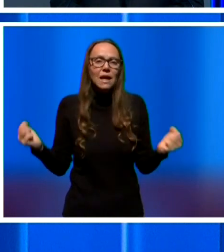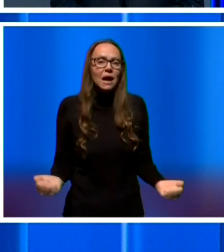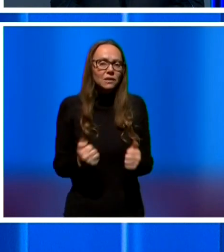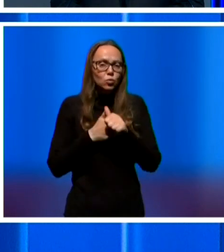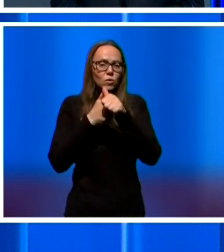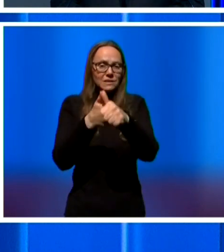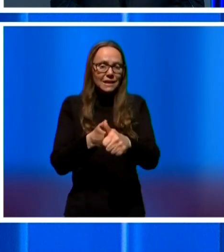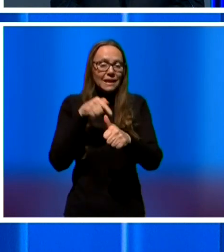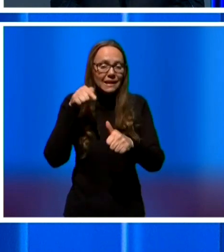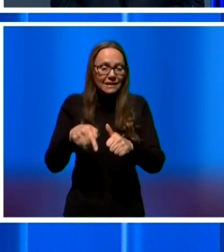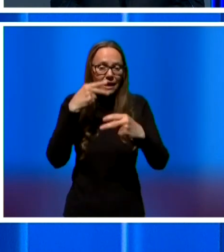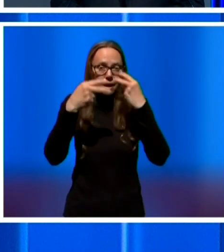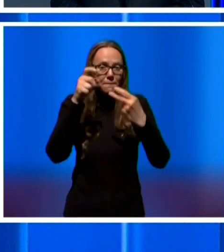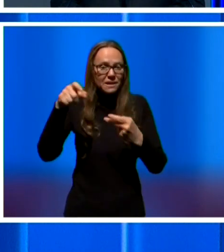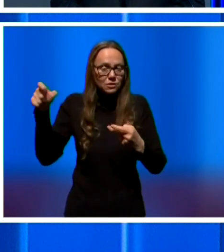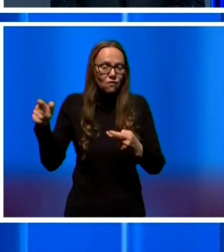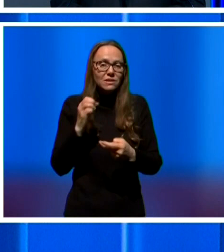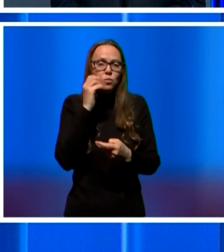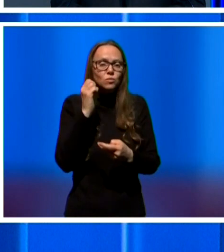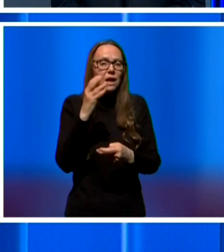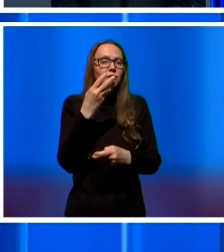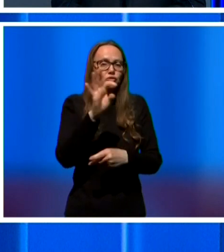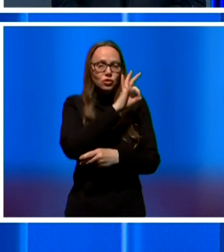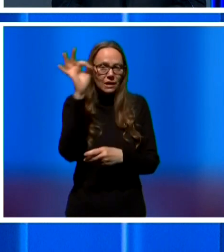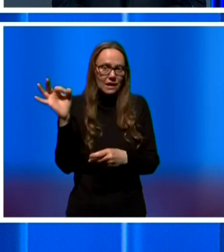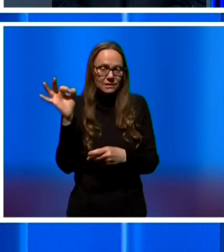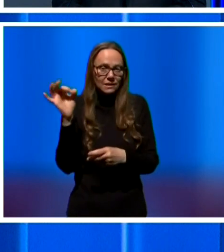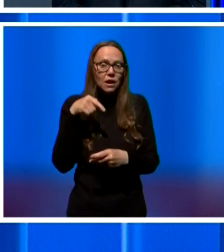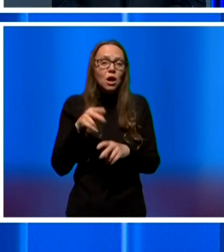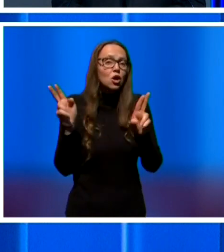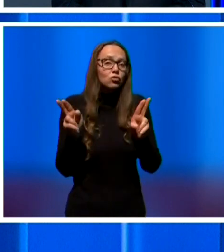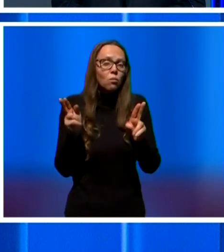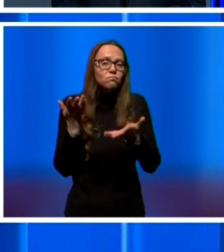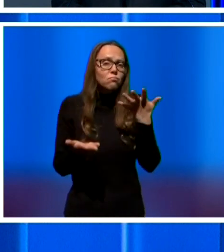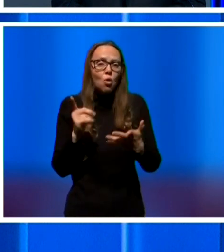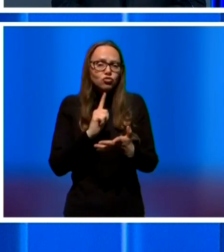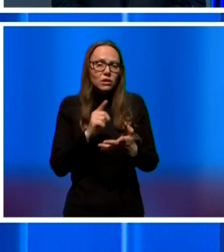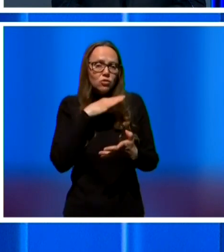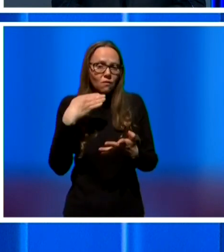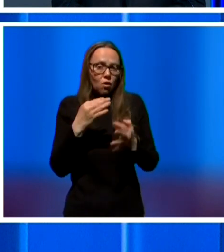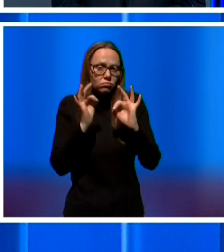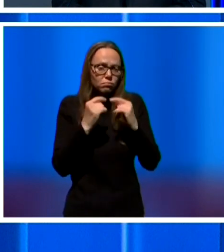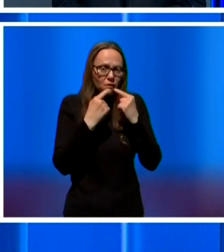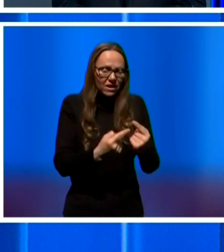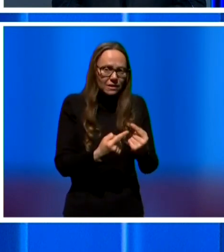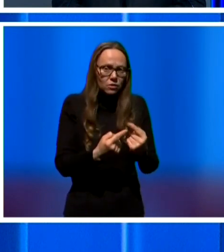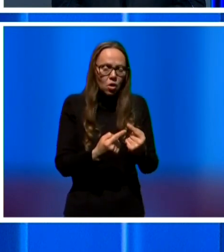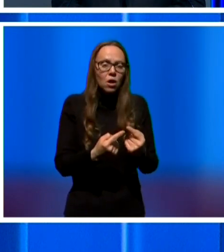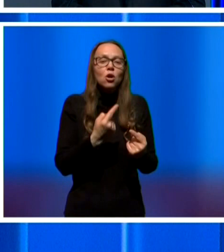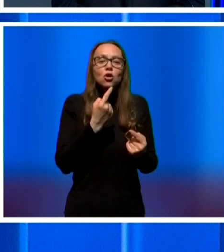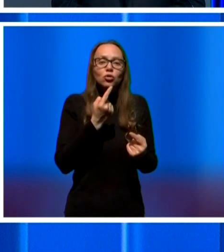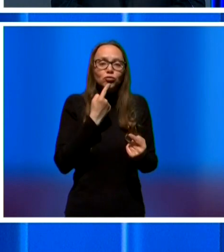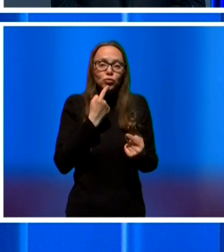sledenje preiskovancev vsakih 14 dni. Kar mogoče ni bilo dovolj poudarjeno, je to, da kdorkoli, ki v